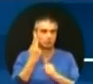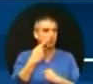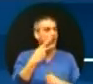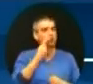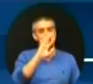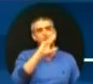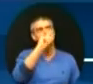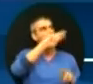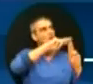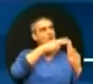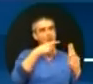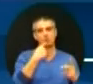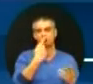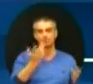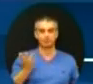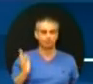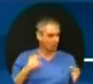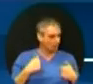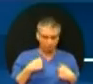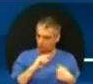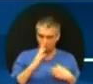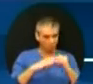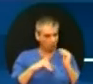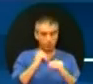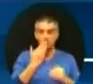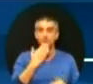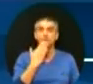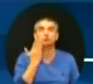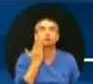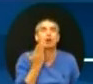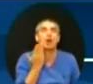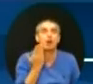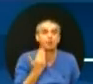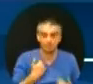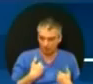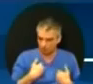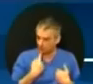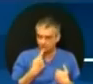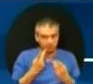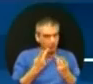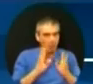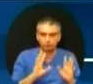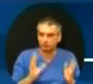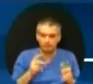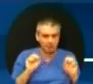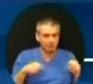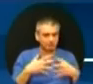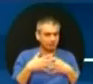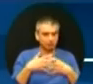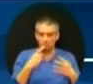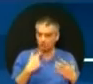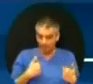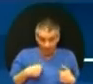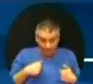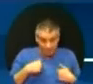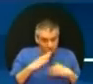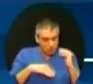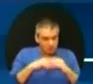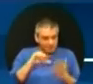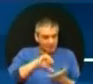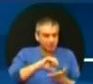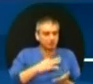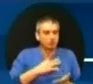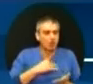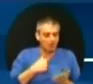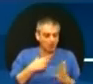מה אומות העולם אומרים. אנחנו לא בונים בירושלים. אני טוען, זה לא משנה מה נשיא ארצות הברית אומר לנו, אנחנו נבנה את הבירה